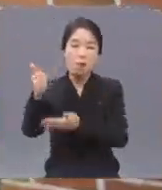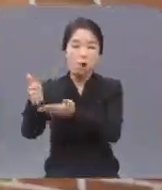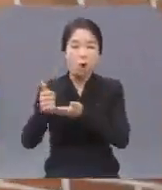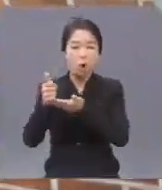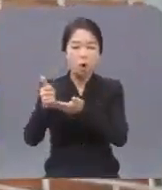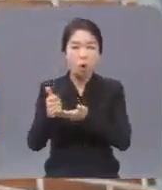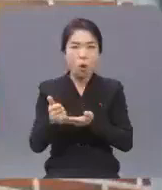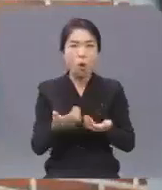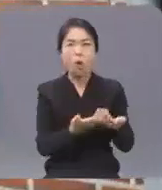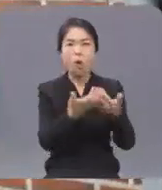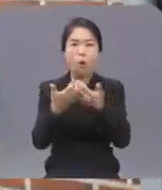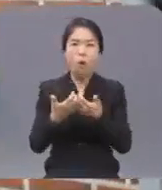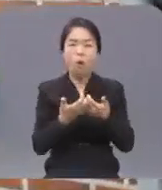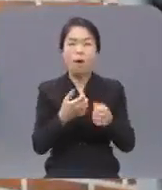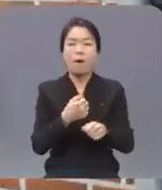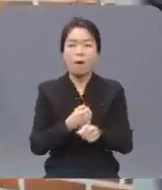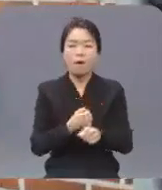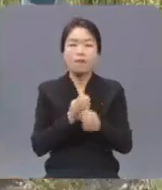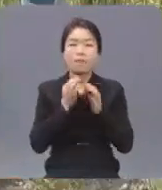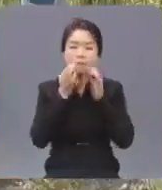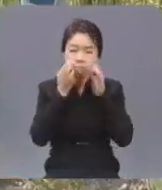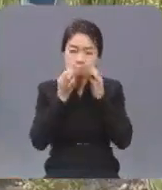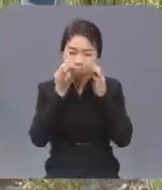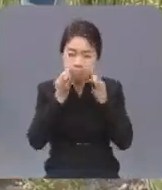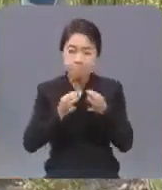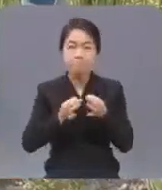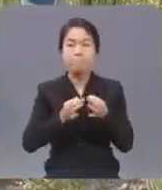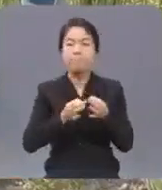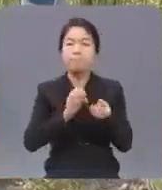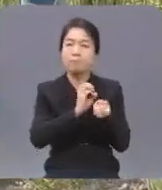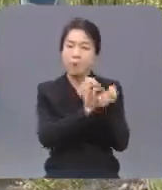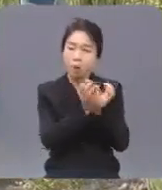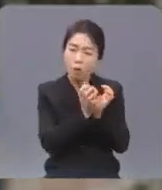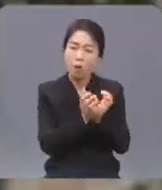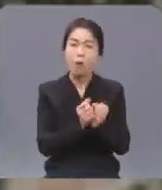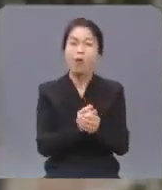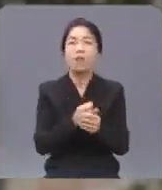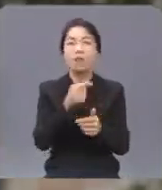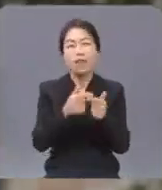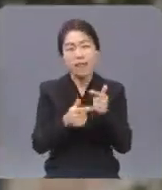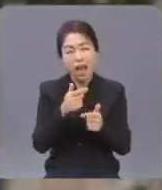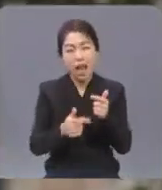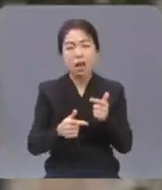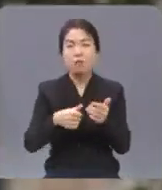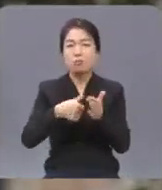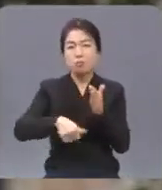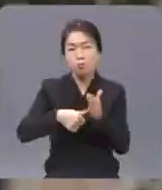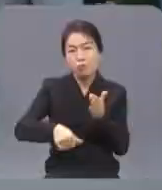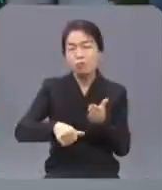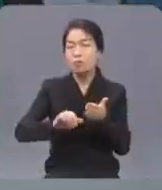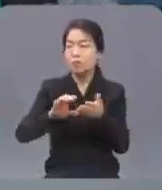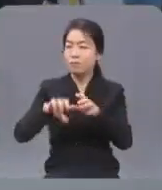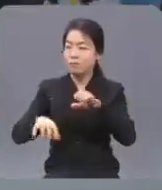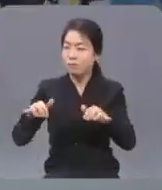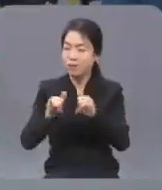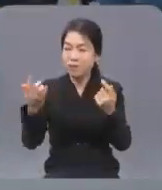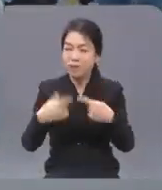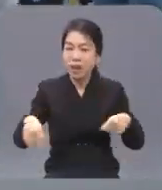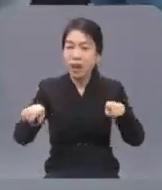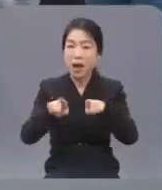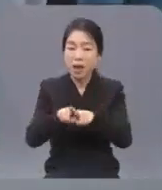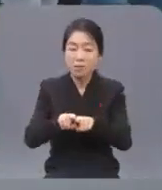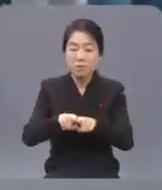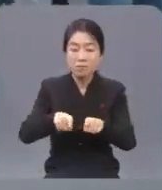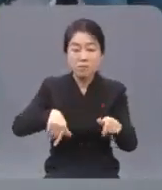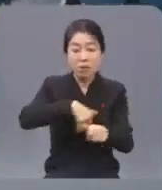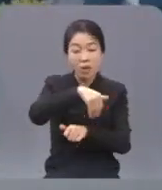손님들로 들썩입니다. 정성스럽게 가꾼 꽃밭과 아기자기한 소품들, 이웃과 함께 삶의 터전을